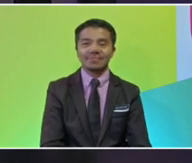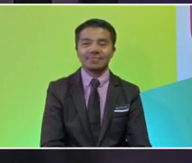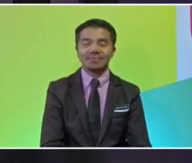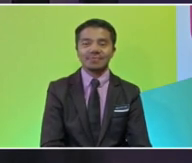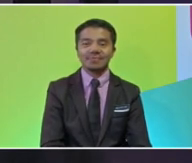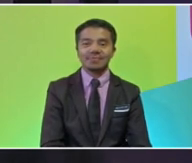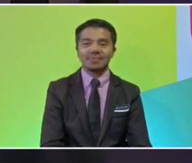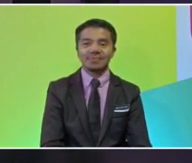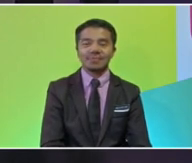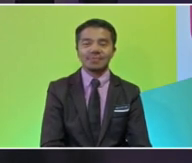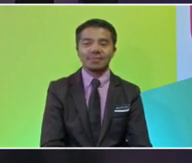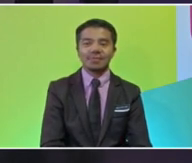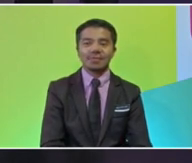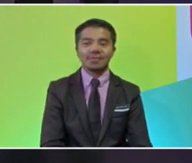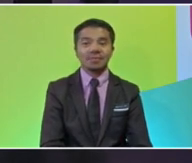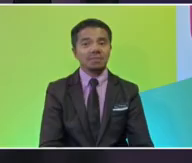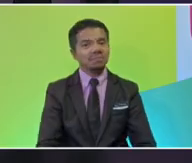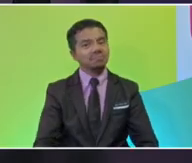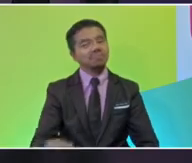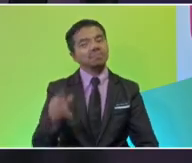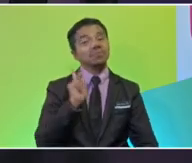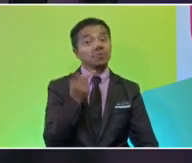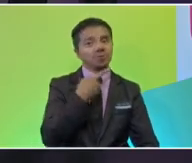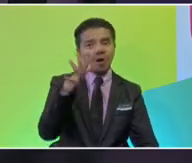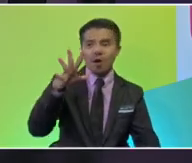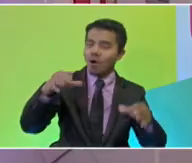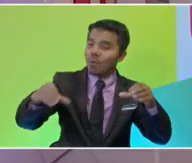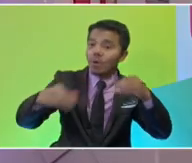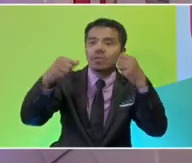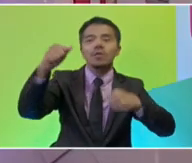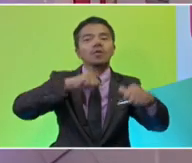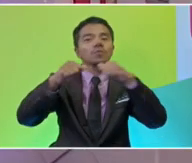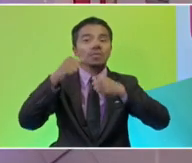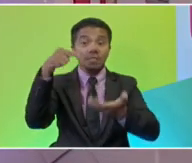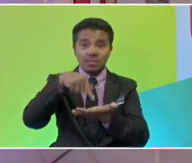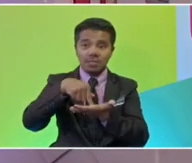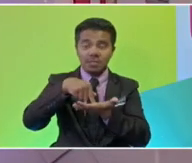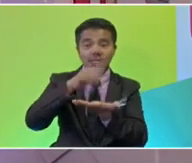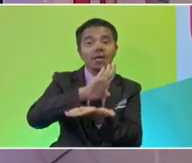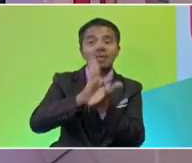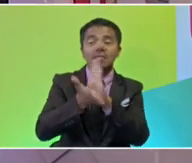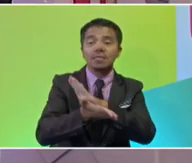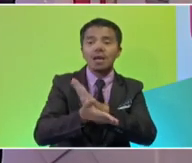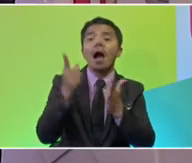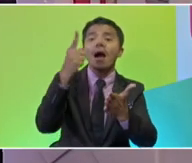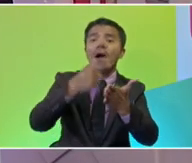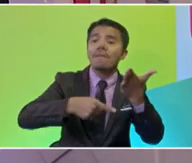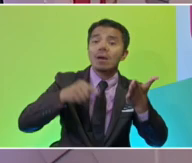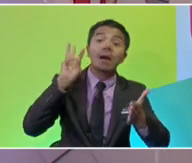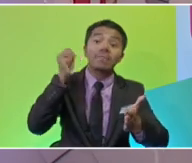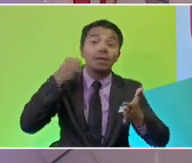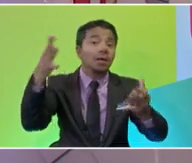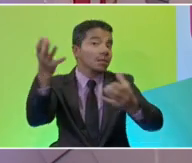activity ini dengan apakah yang tidak boleh simpulkan level